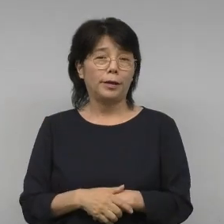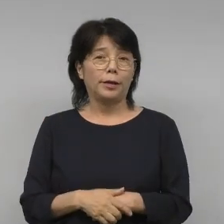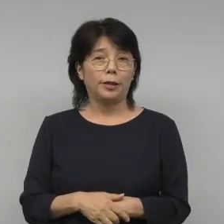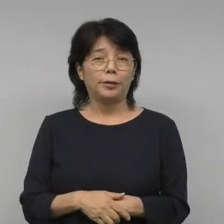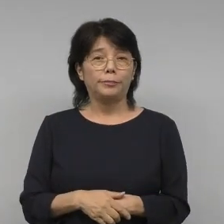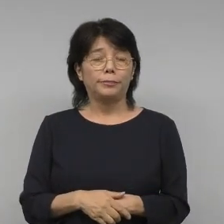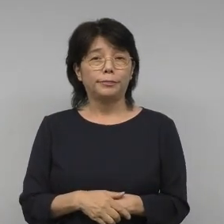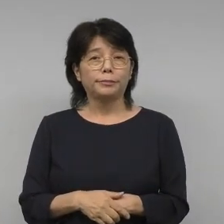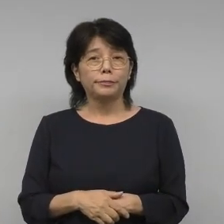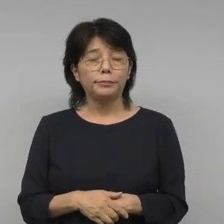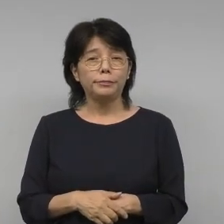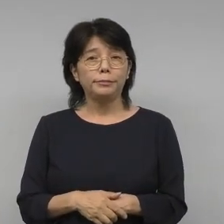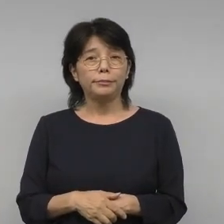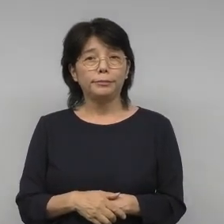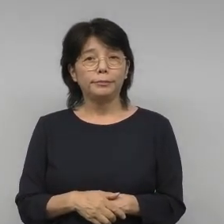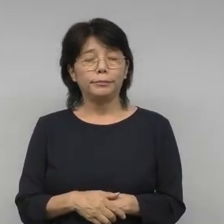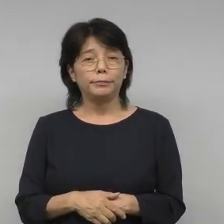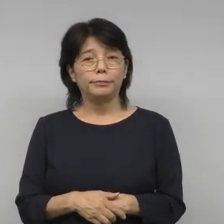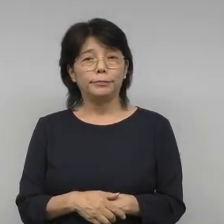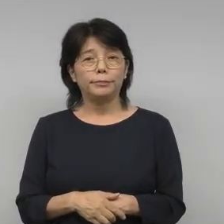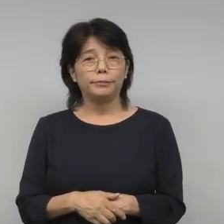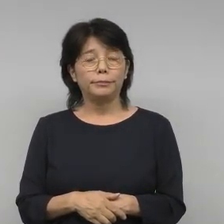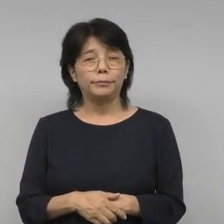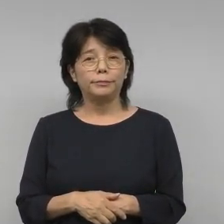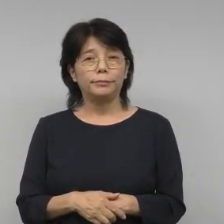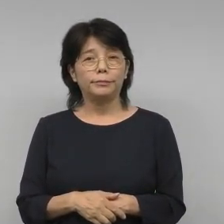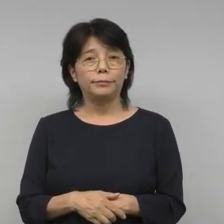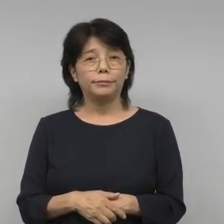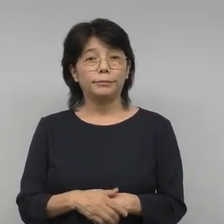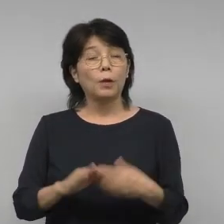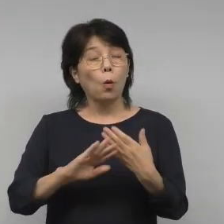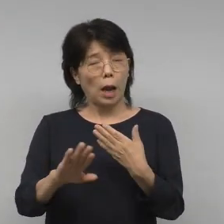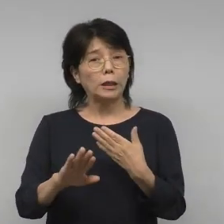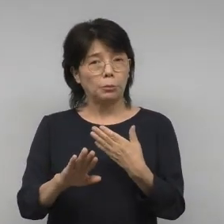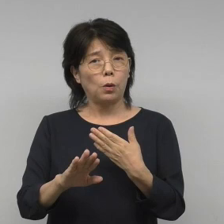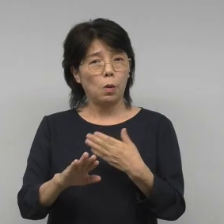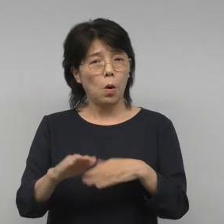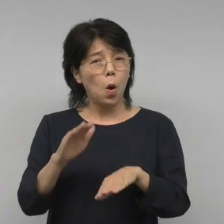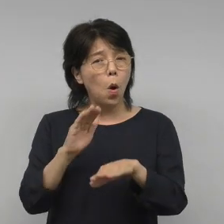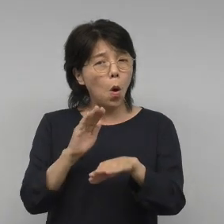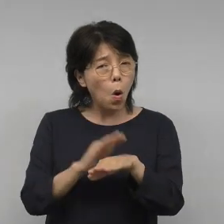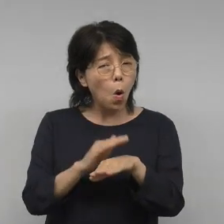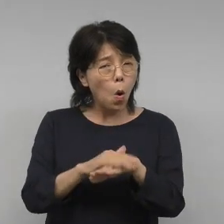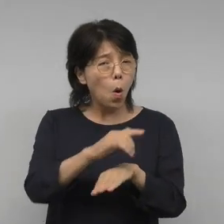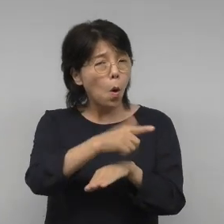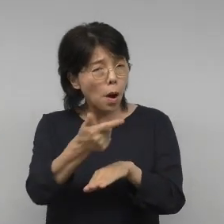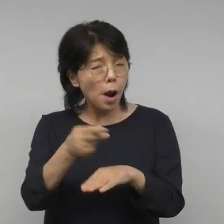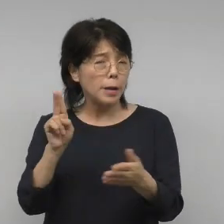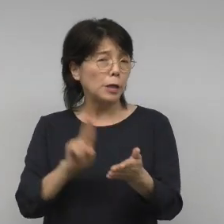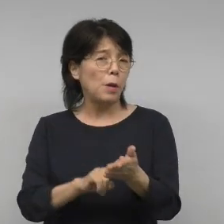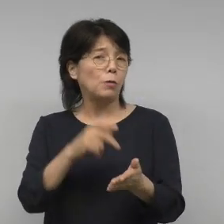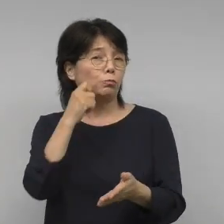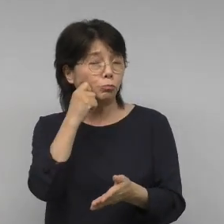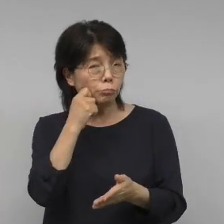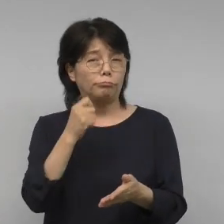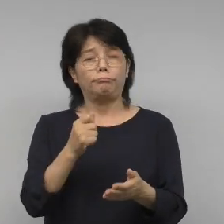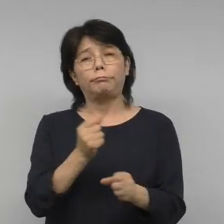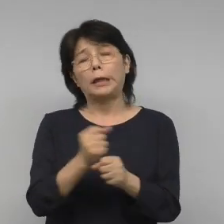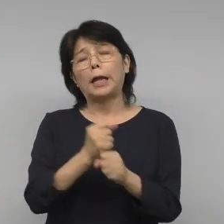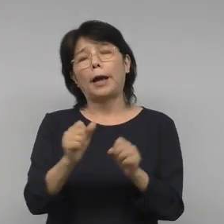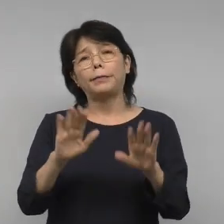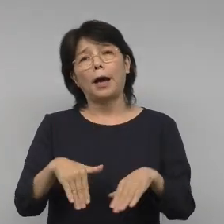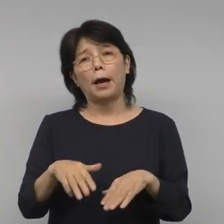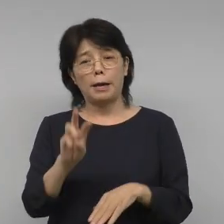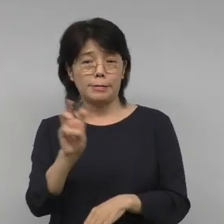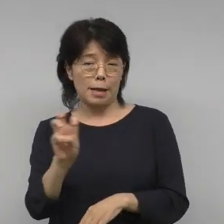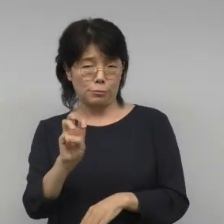がありました。まあ、それから、使用等について決めることができなかったというのも30件、あ